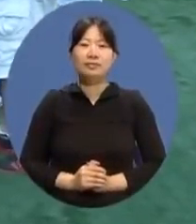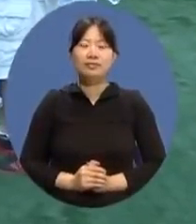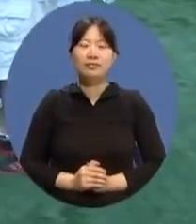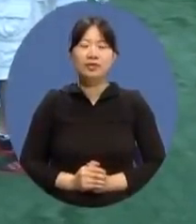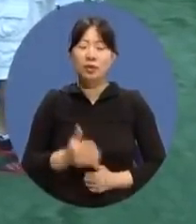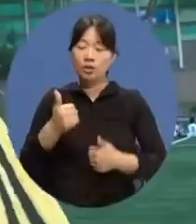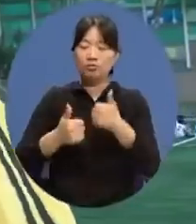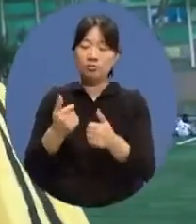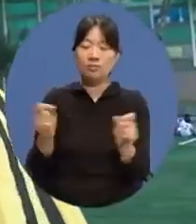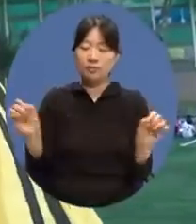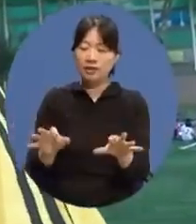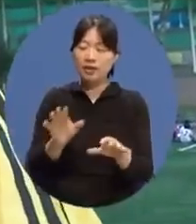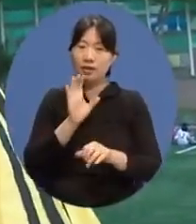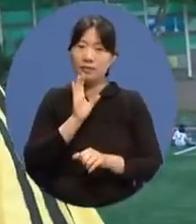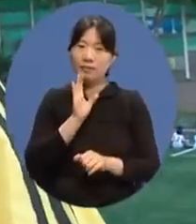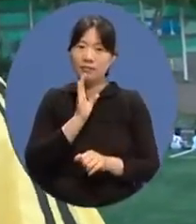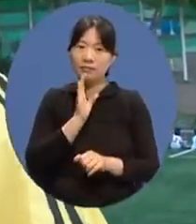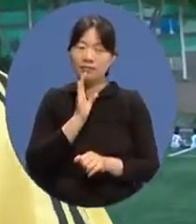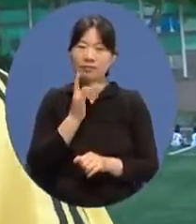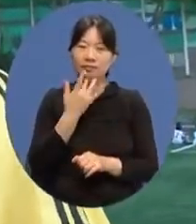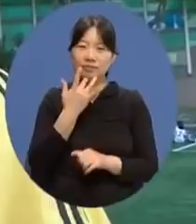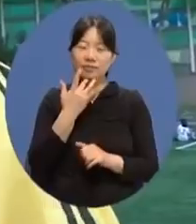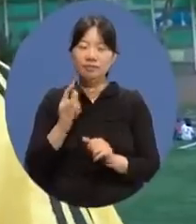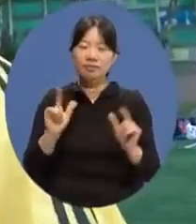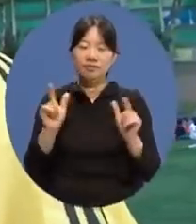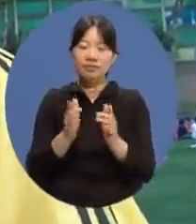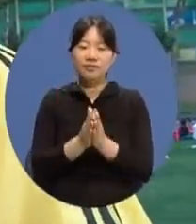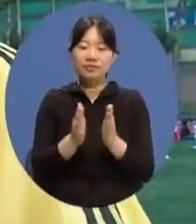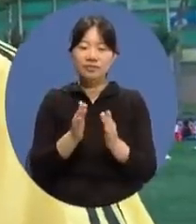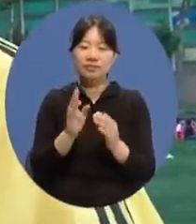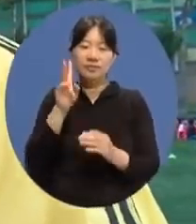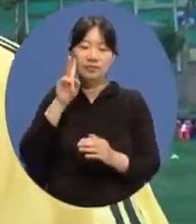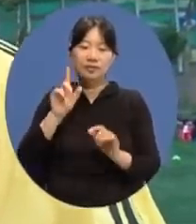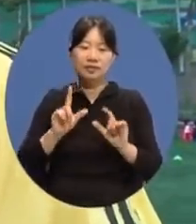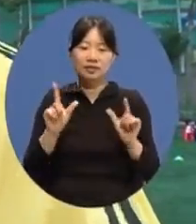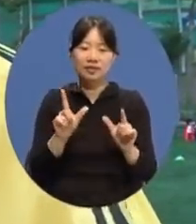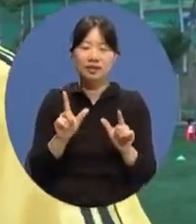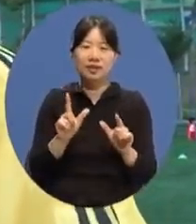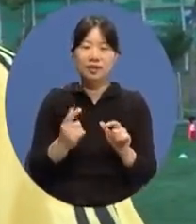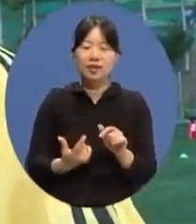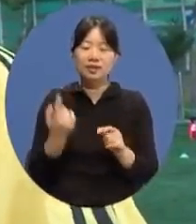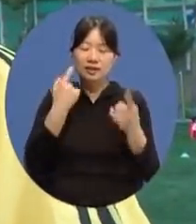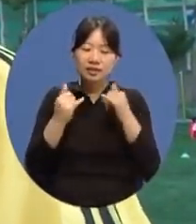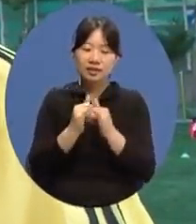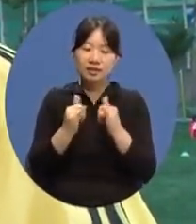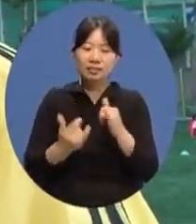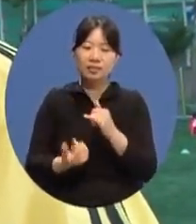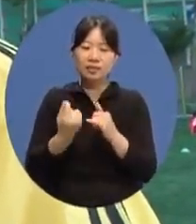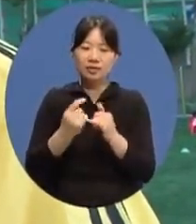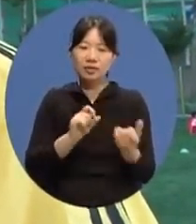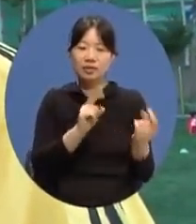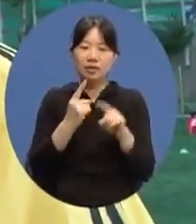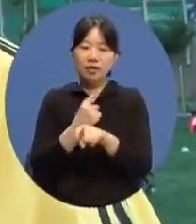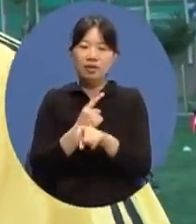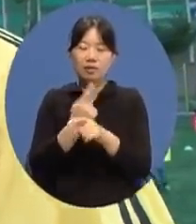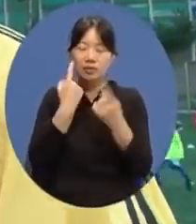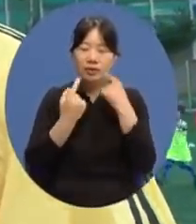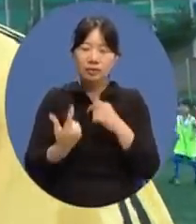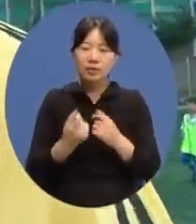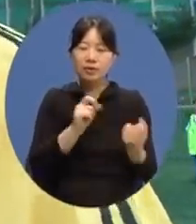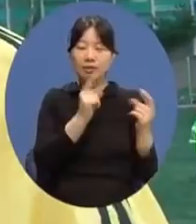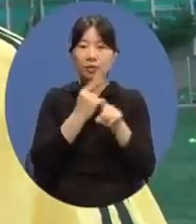네, 시합 얼마 안 남았지? 네. 화요일 출발 2일 날. 네. 화요일 출발하니까 다친 사람들 빨리 회복하고 좀 부상에서 빨리